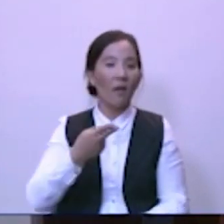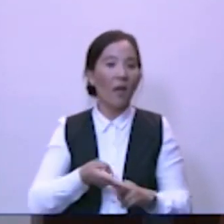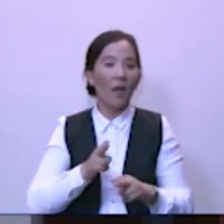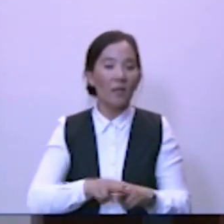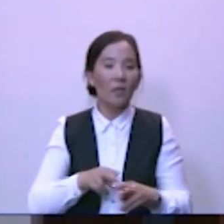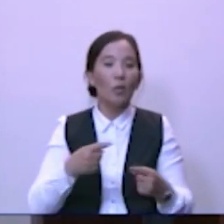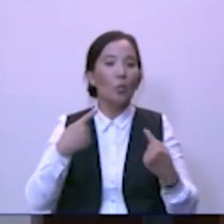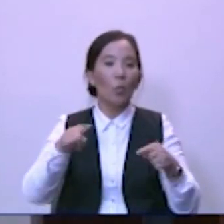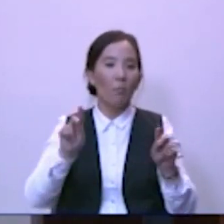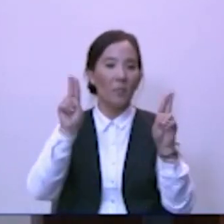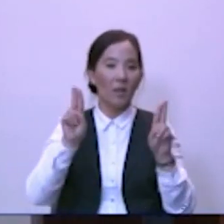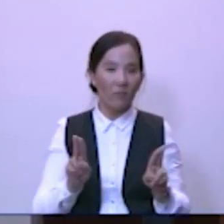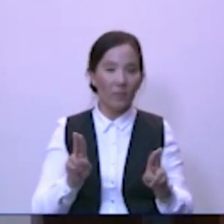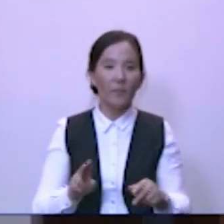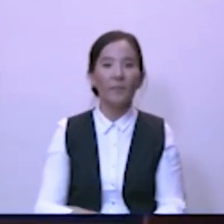правила